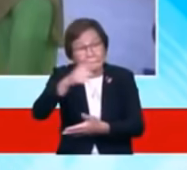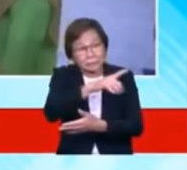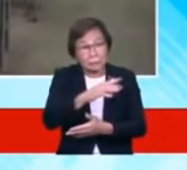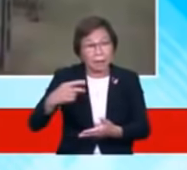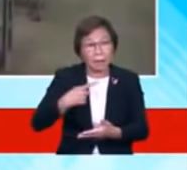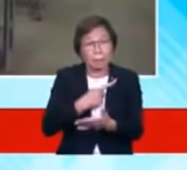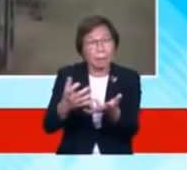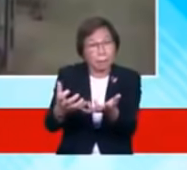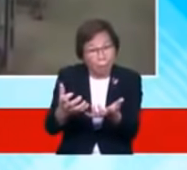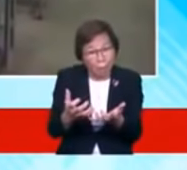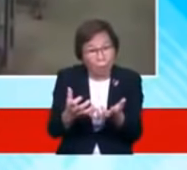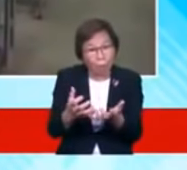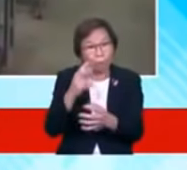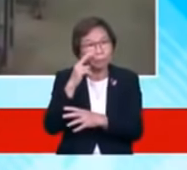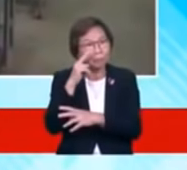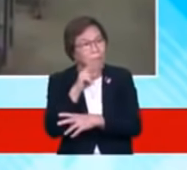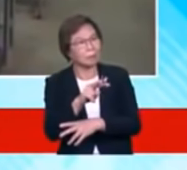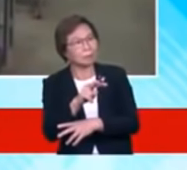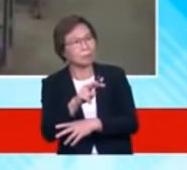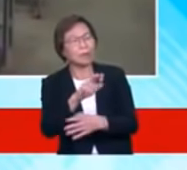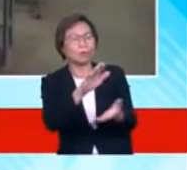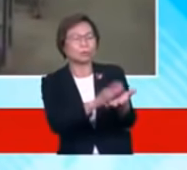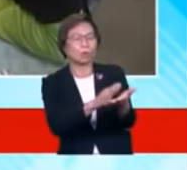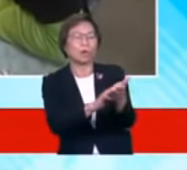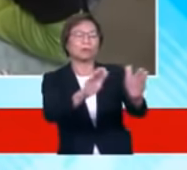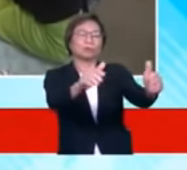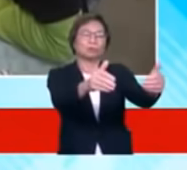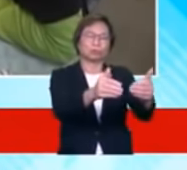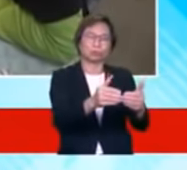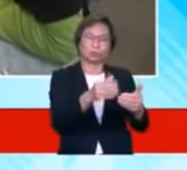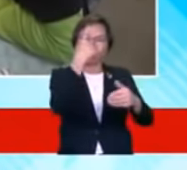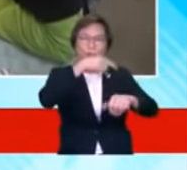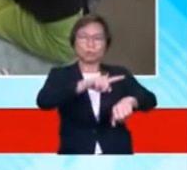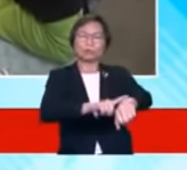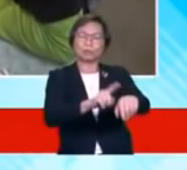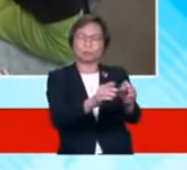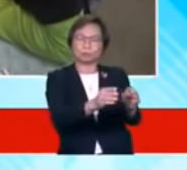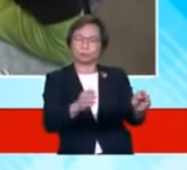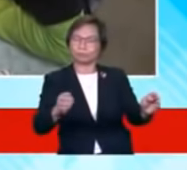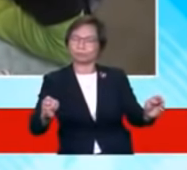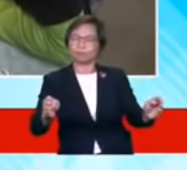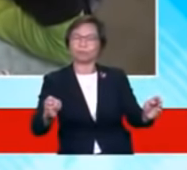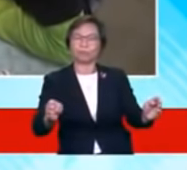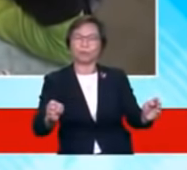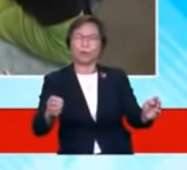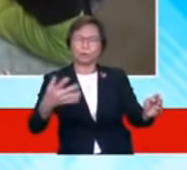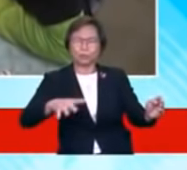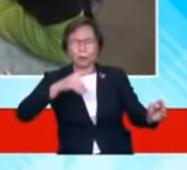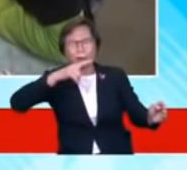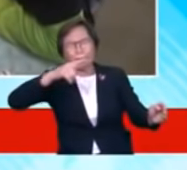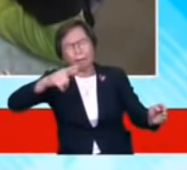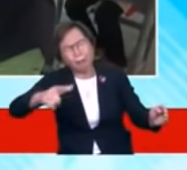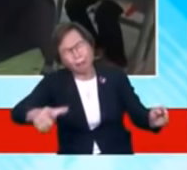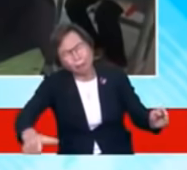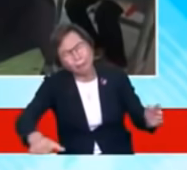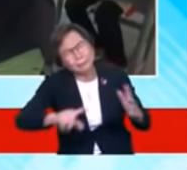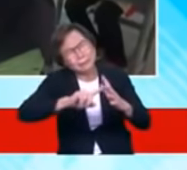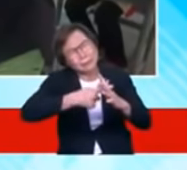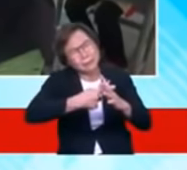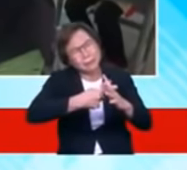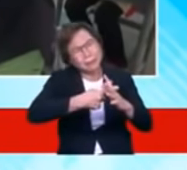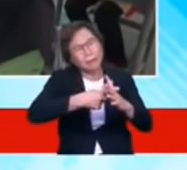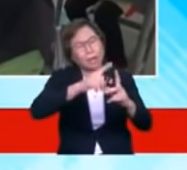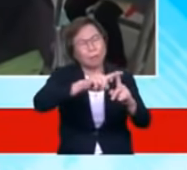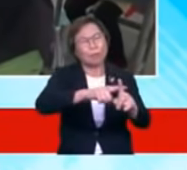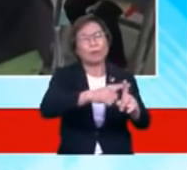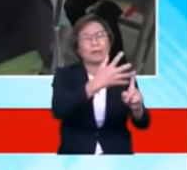telah melihat kola ditutup untuk satu tempoh yang sudah lama bermula